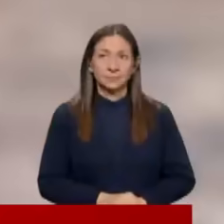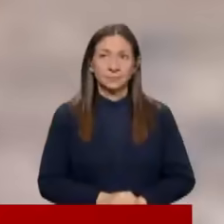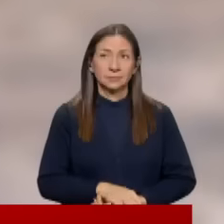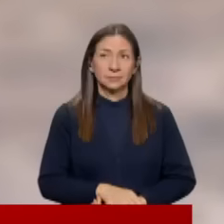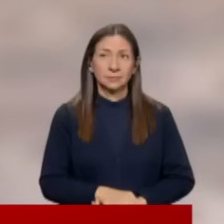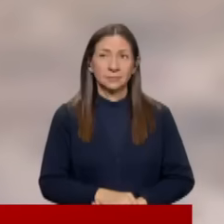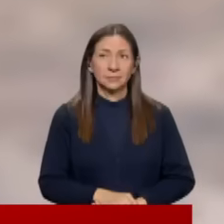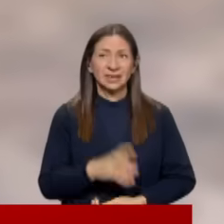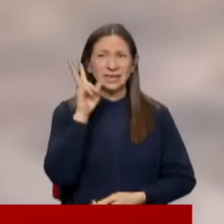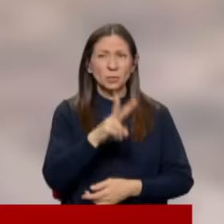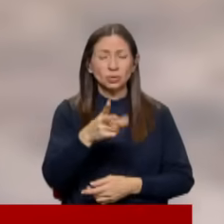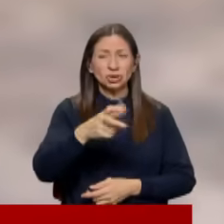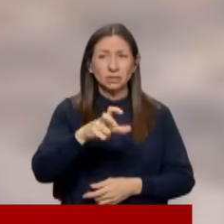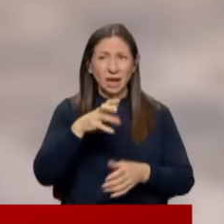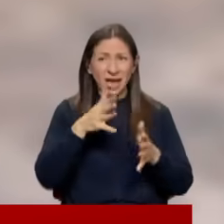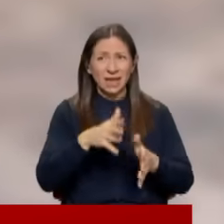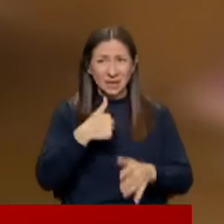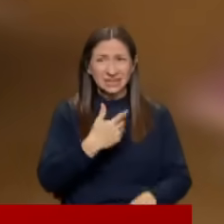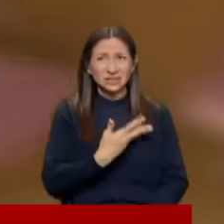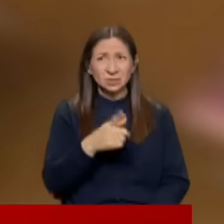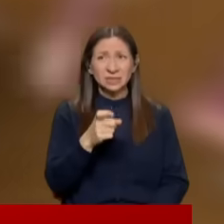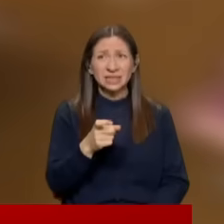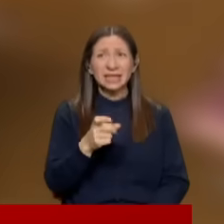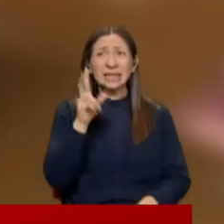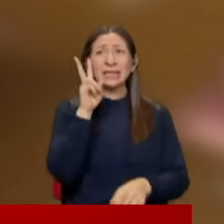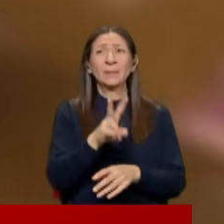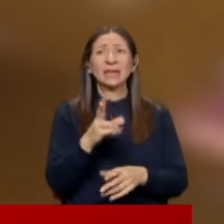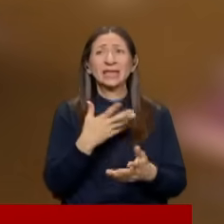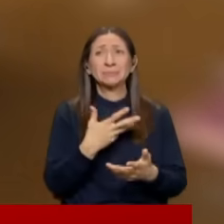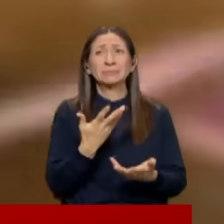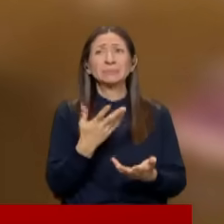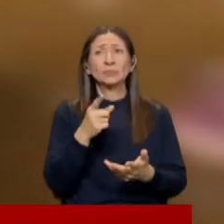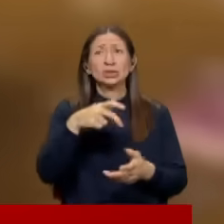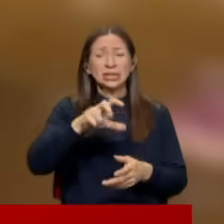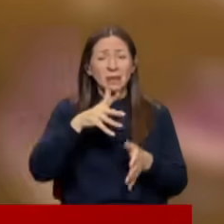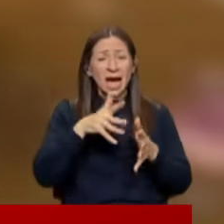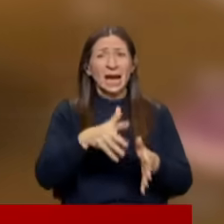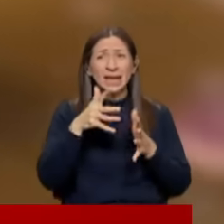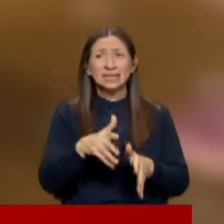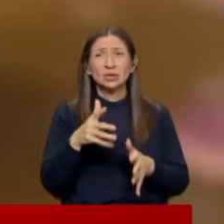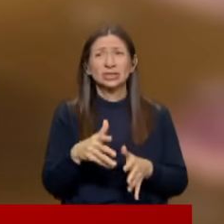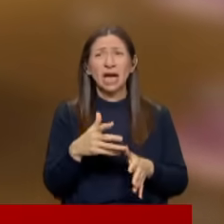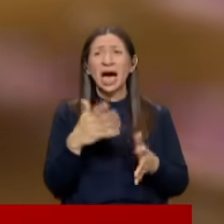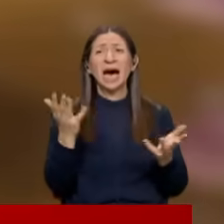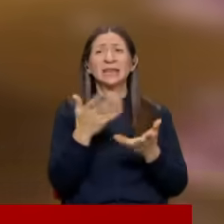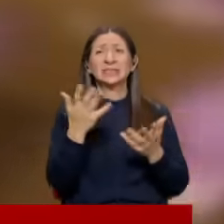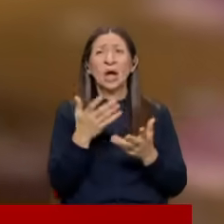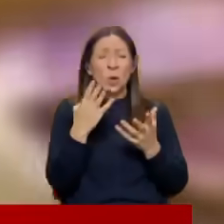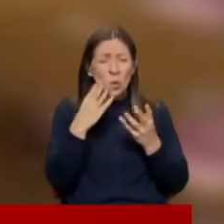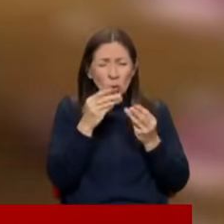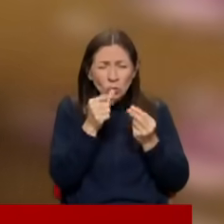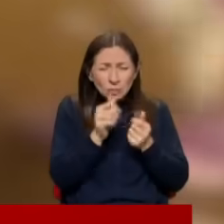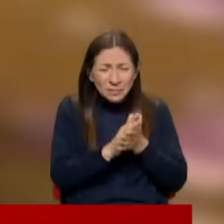Yemin et bana, bu çeşme aktığı sürece beni sevecek misin? Yemin ederim ki bu çeşme aktığı sürece, hatta kurusa